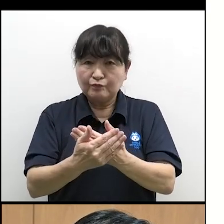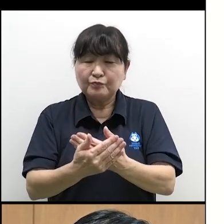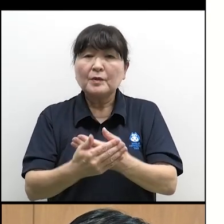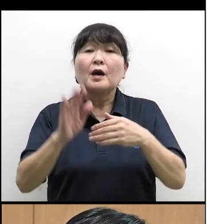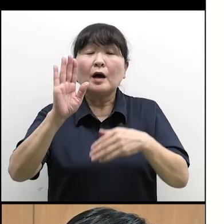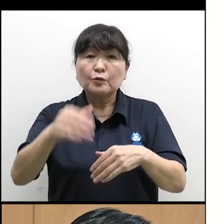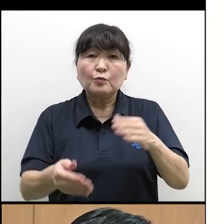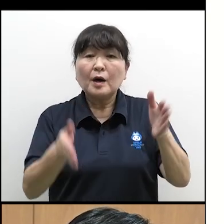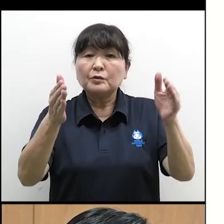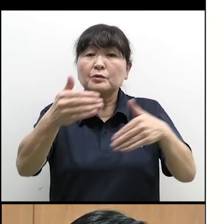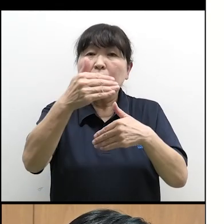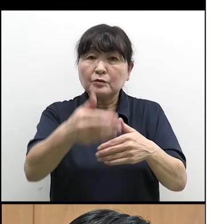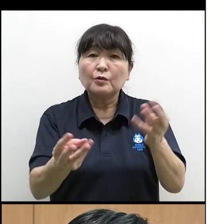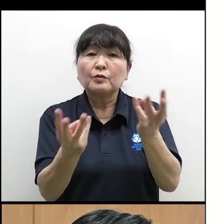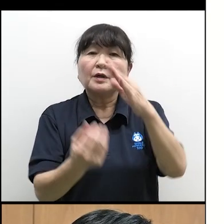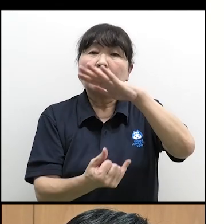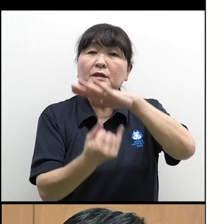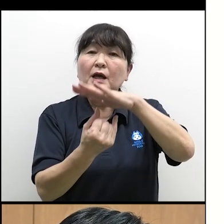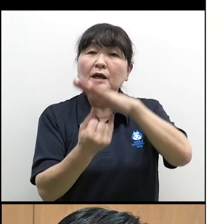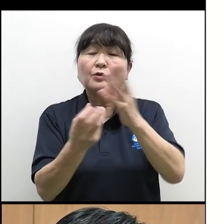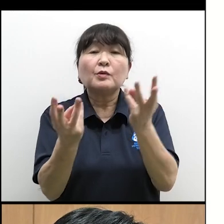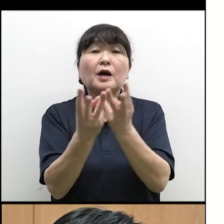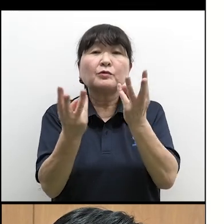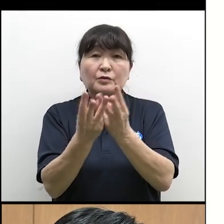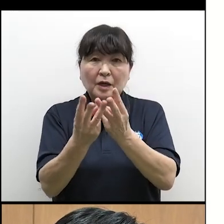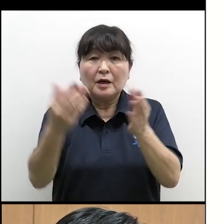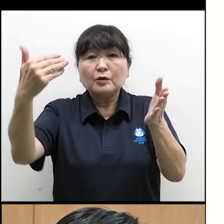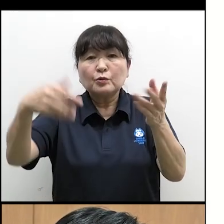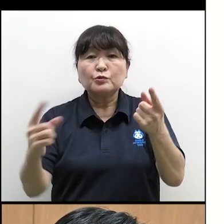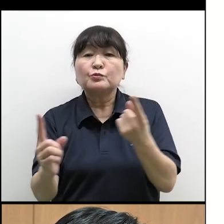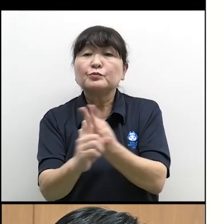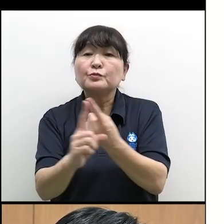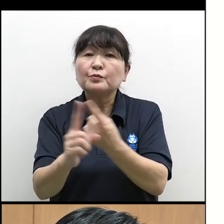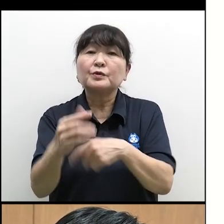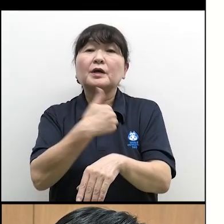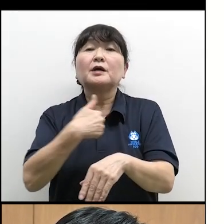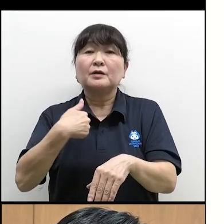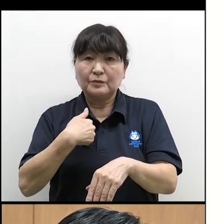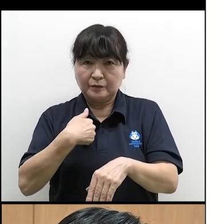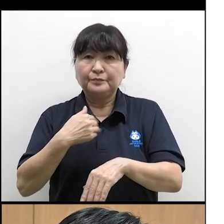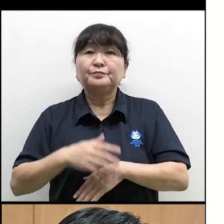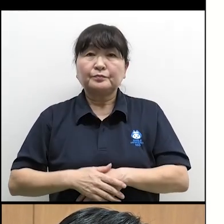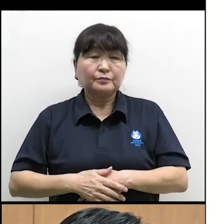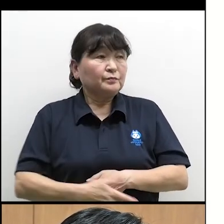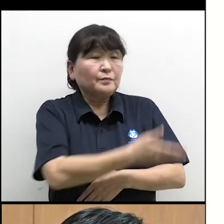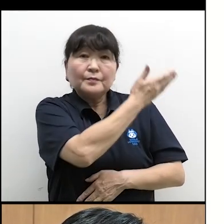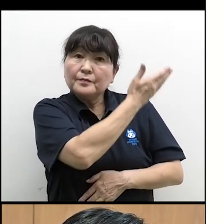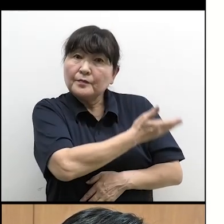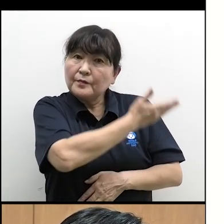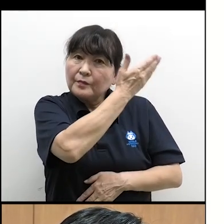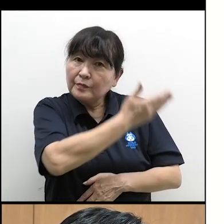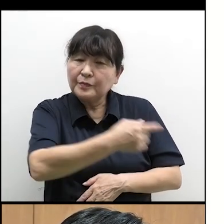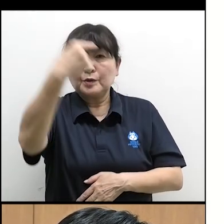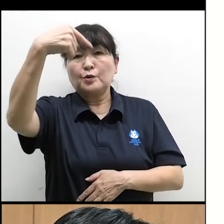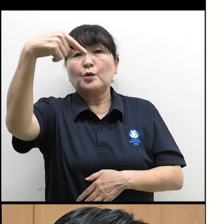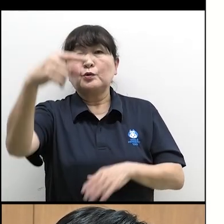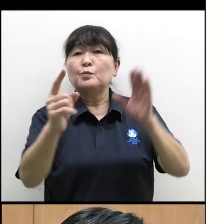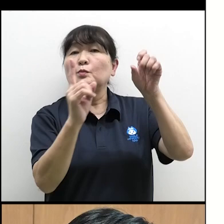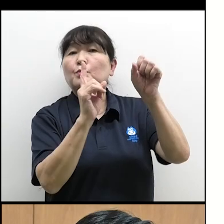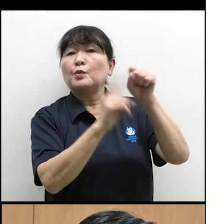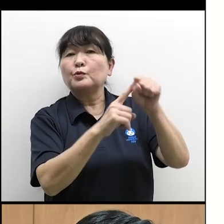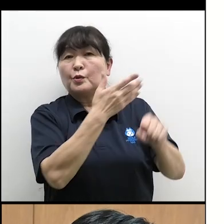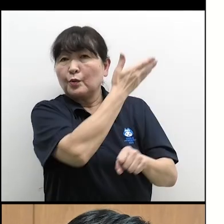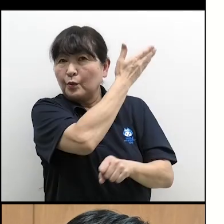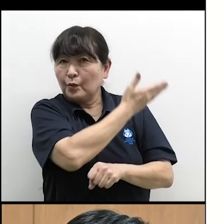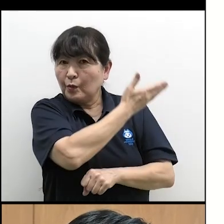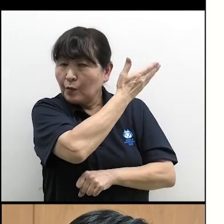入も可能としております。この学校でございますが、こちら記載の通りの教育目標を掲げた学校で